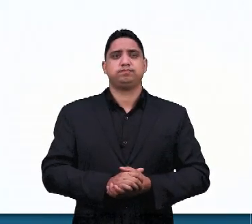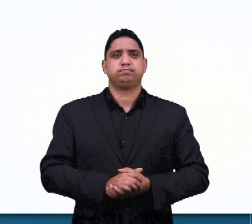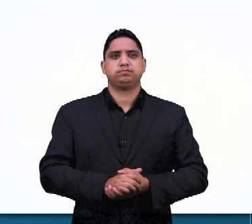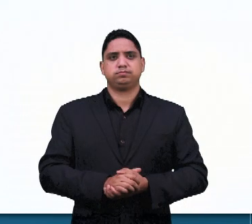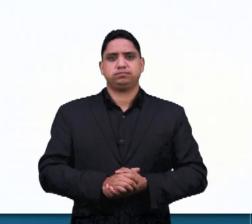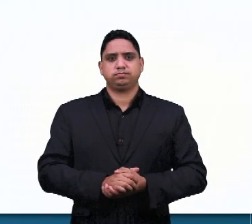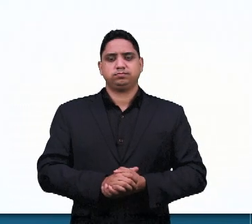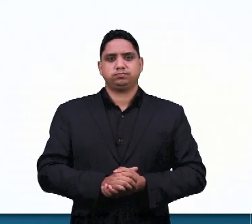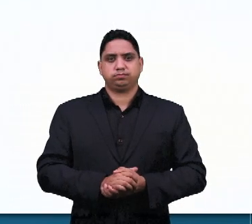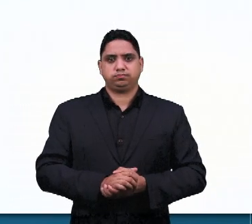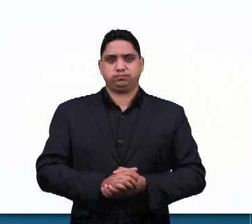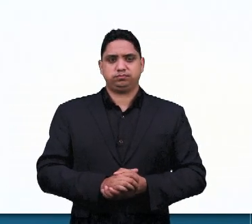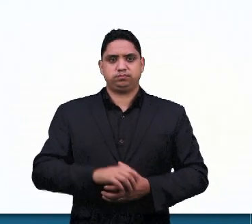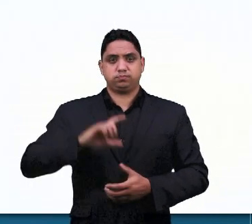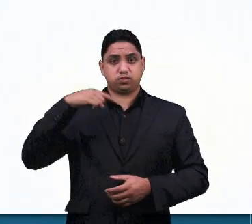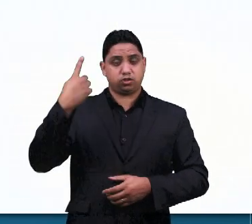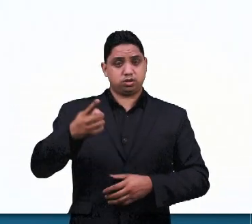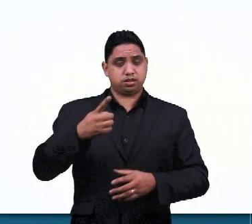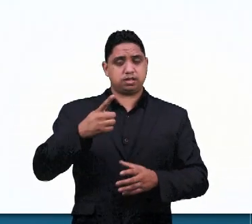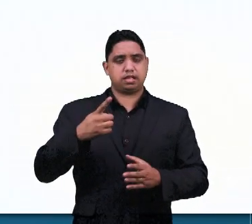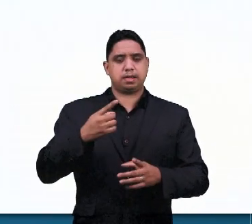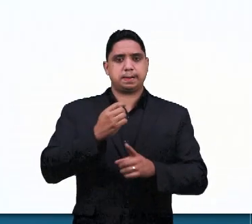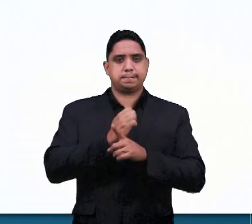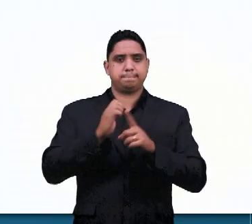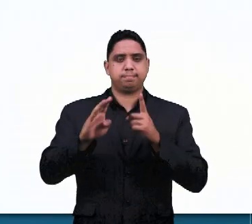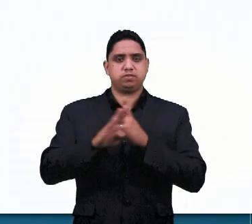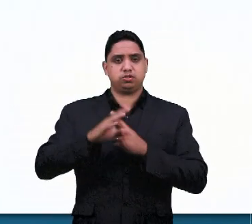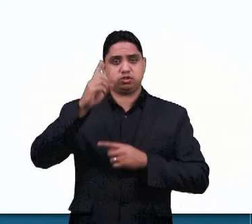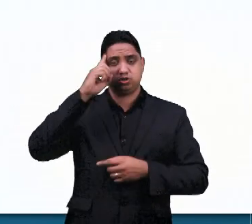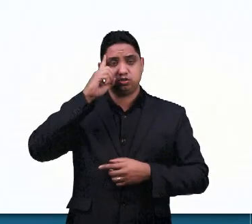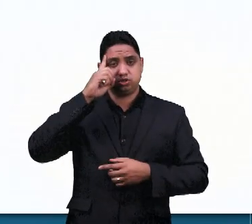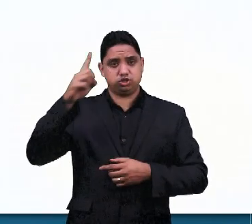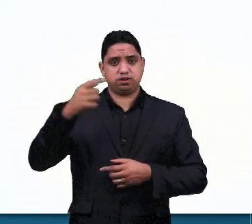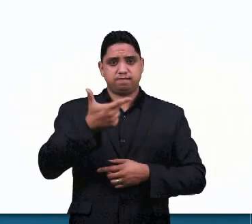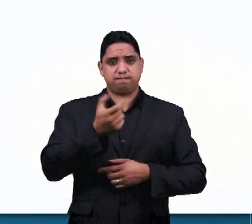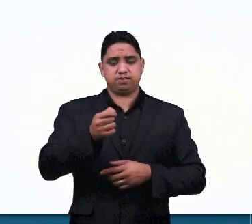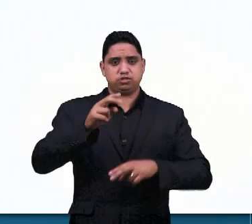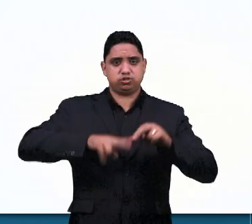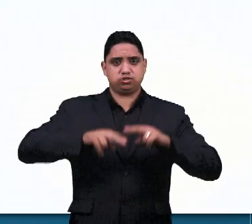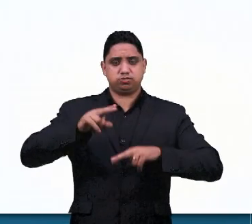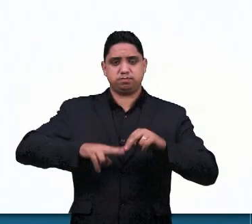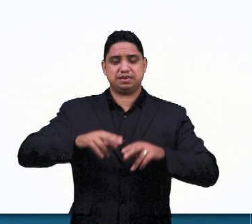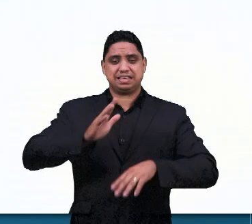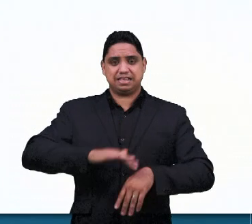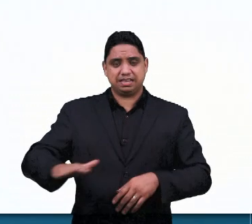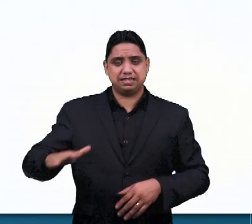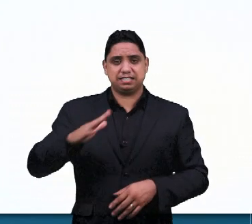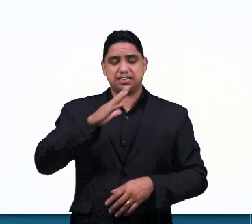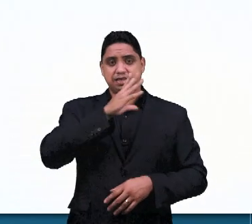Ici, pour la prochaine école biblique dominicale, le 20 juin, pour enfants intermédiaires et adolescents.